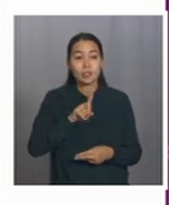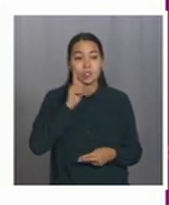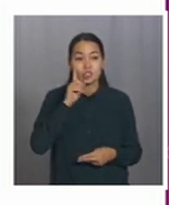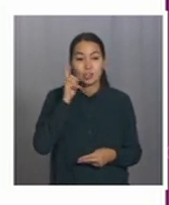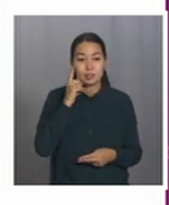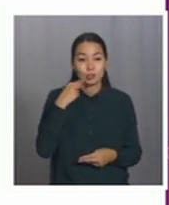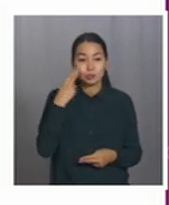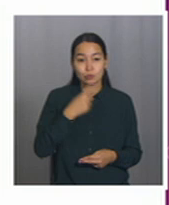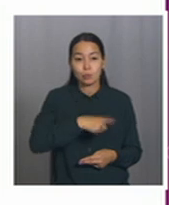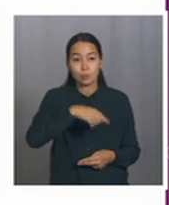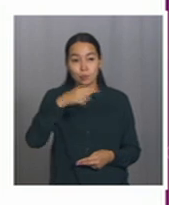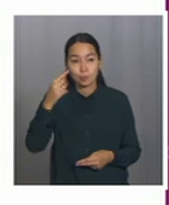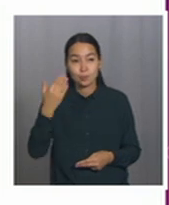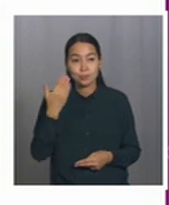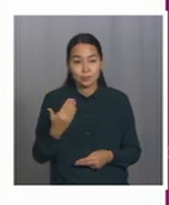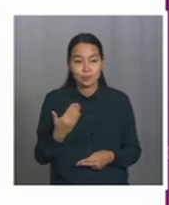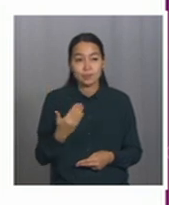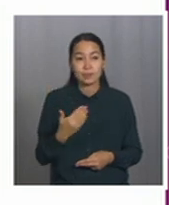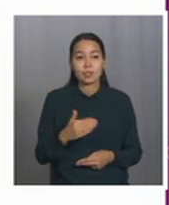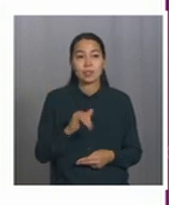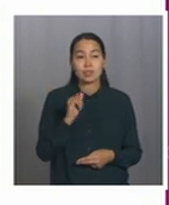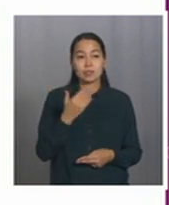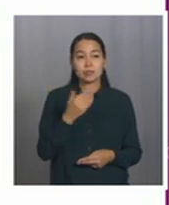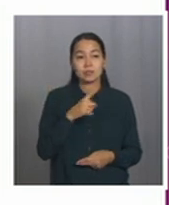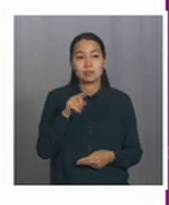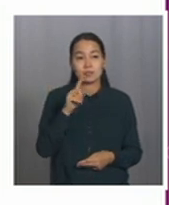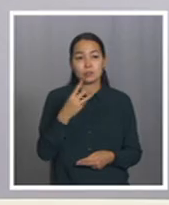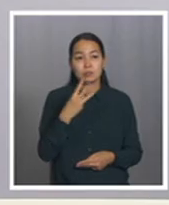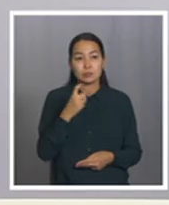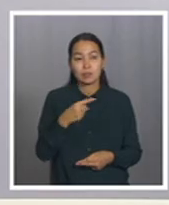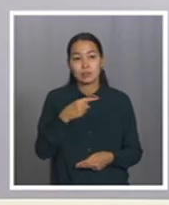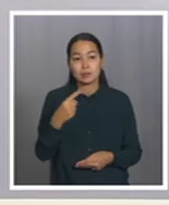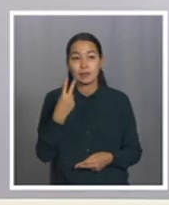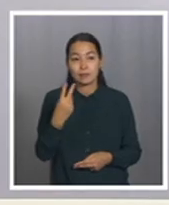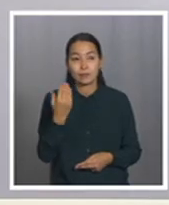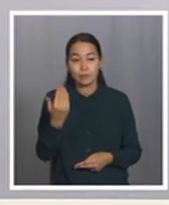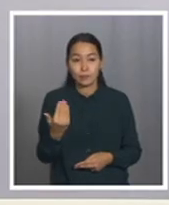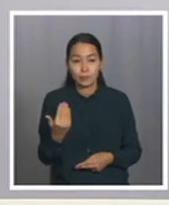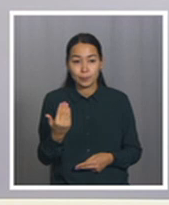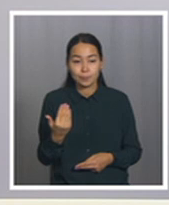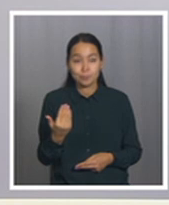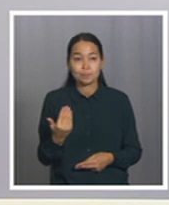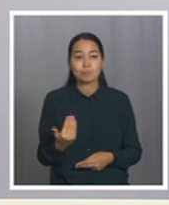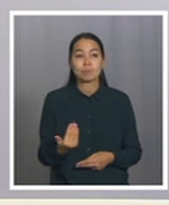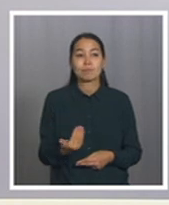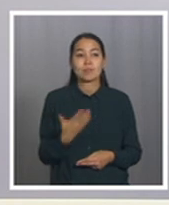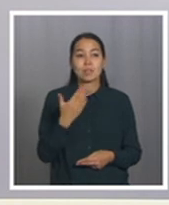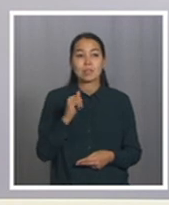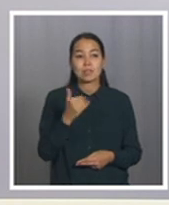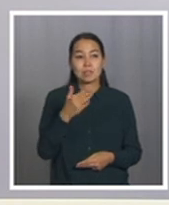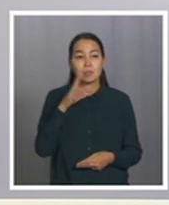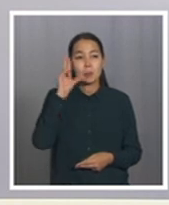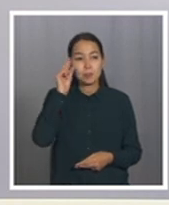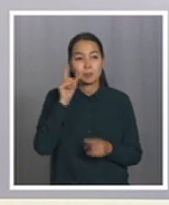график y тең болады түбір астында 3x азайтылған 2 функциясының графигі. Мұнда y-тің мәні, яғни мәндер жиыны